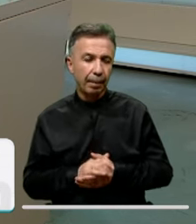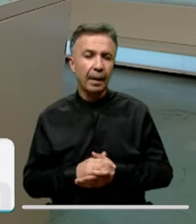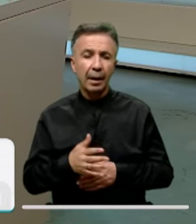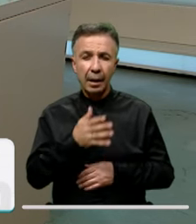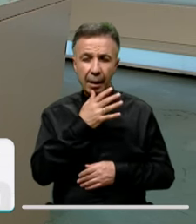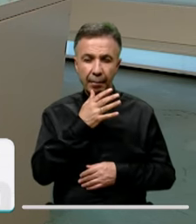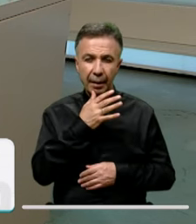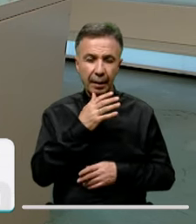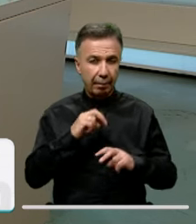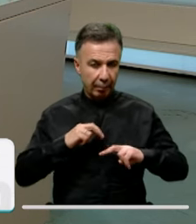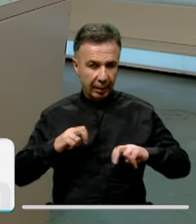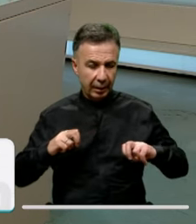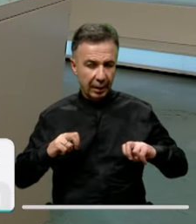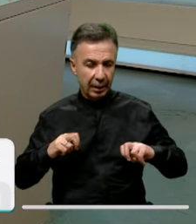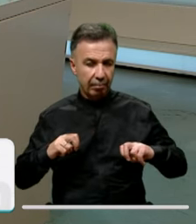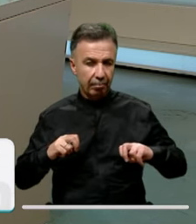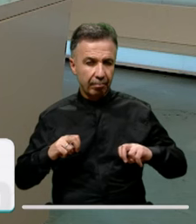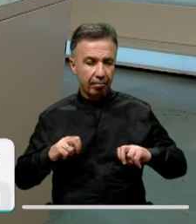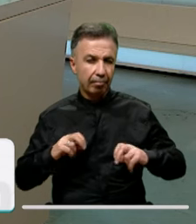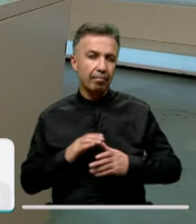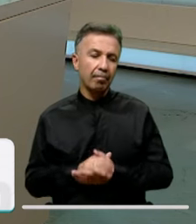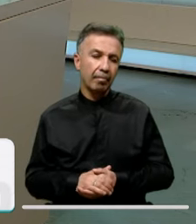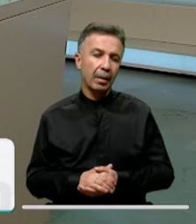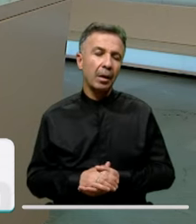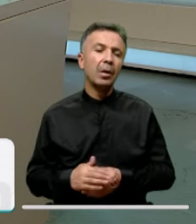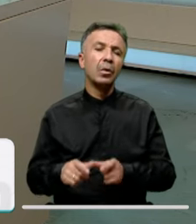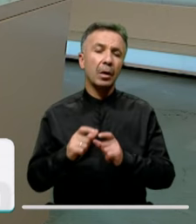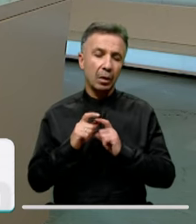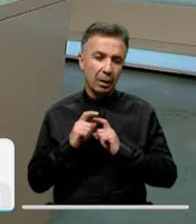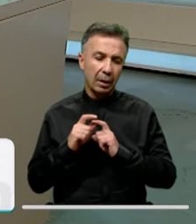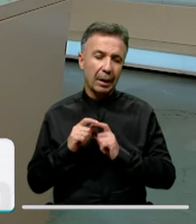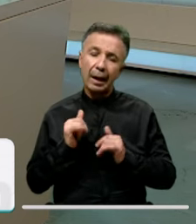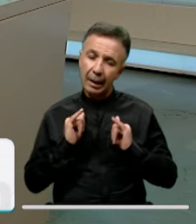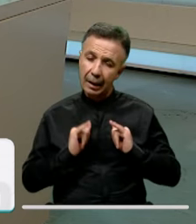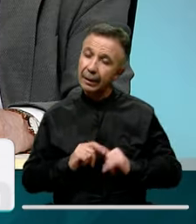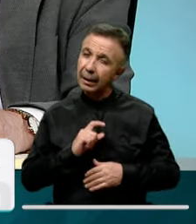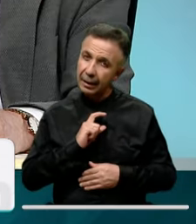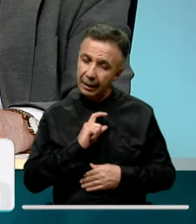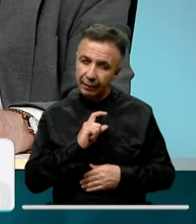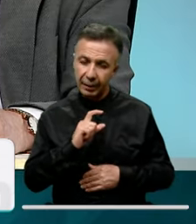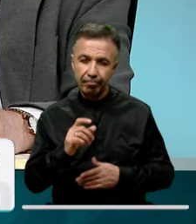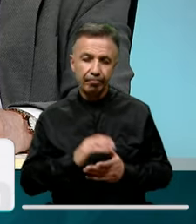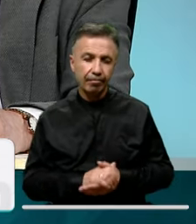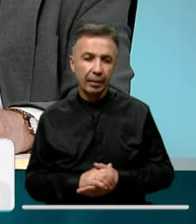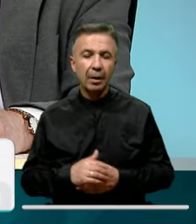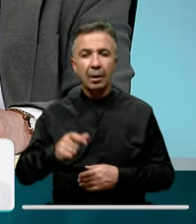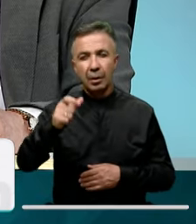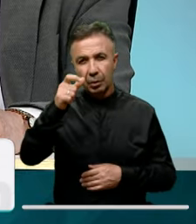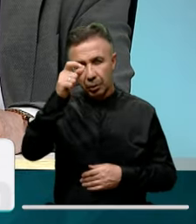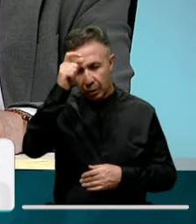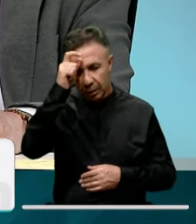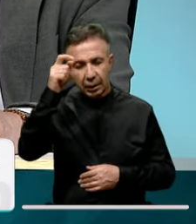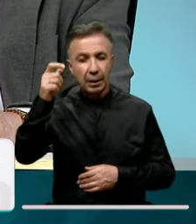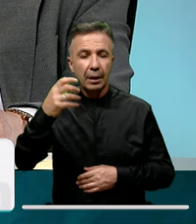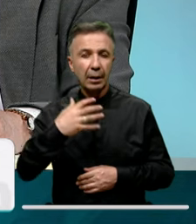Bildiğim, incelediğim detayları konusunda sorulacak olanlara rahatlıkla cevap verebileceğim